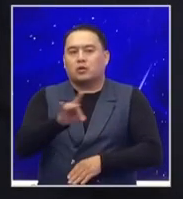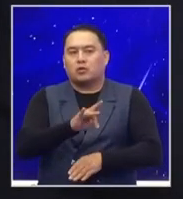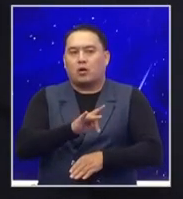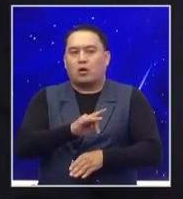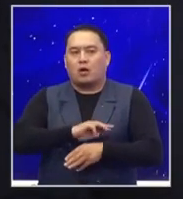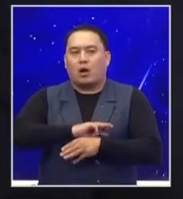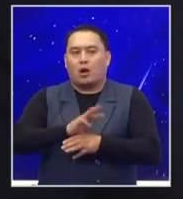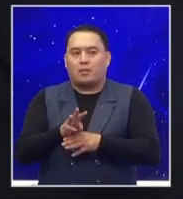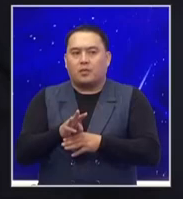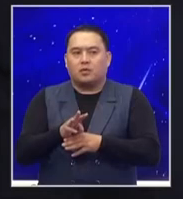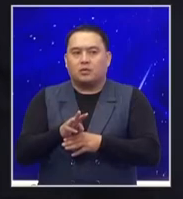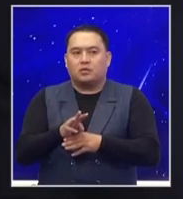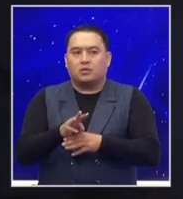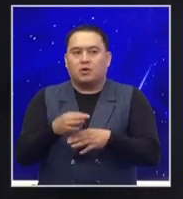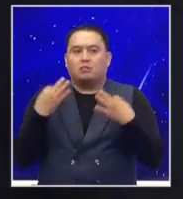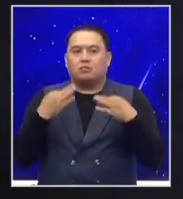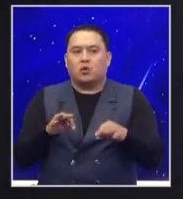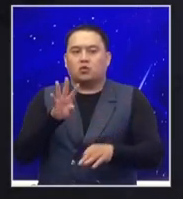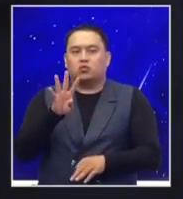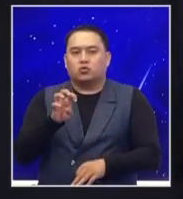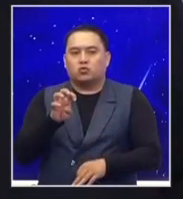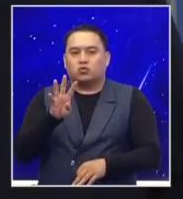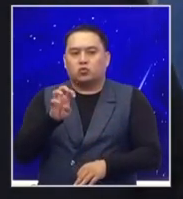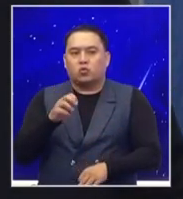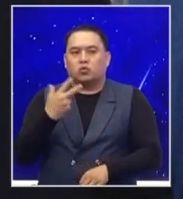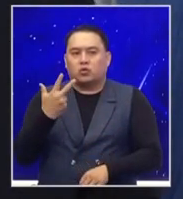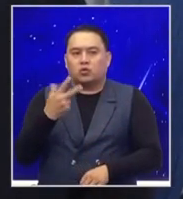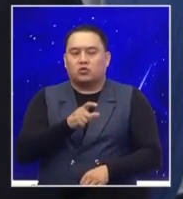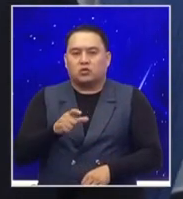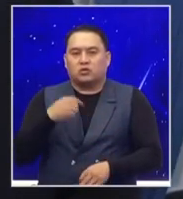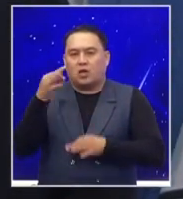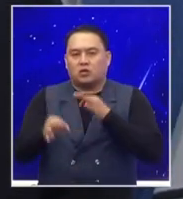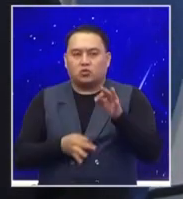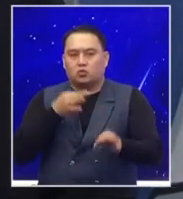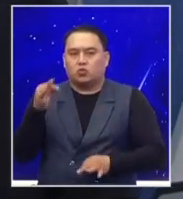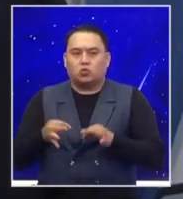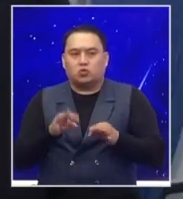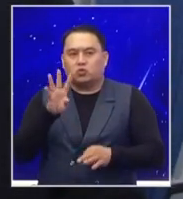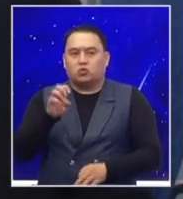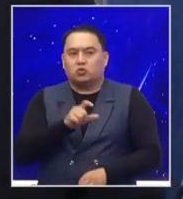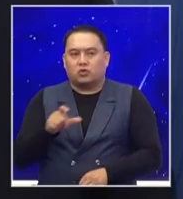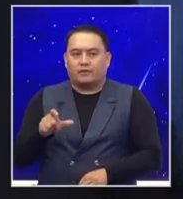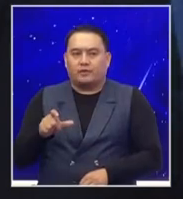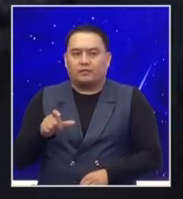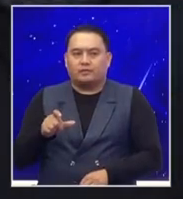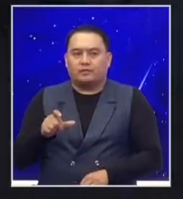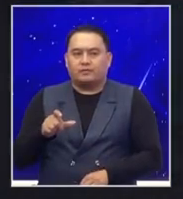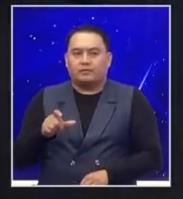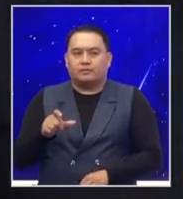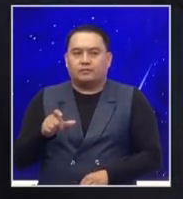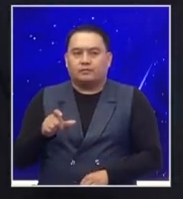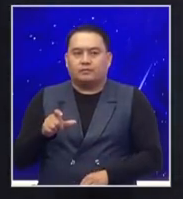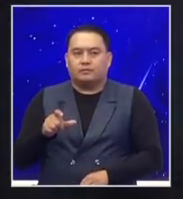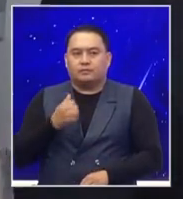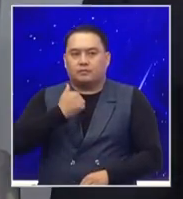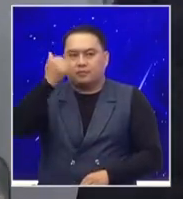вообще уникально. Позволяет до 400 человек принимать за сутки. За сутки до 400 человек он принимает. Уникальная вещь.